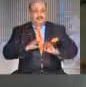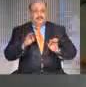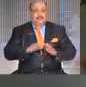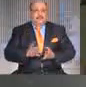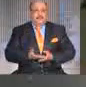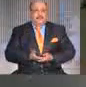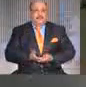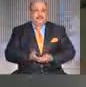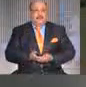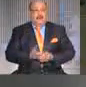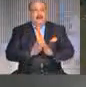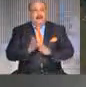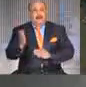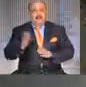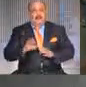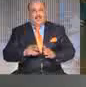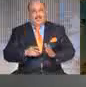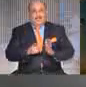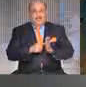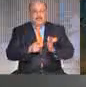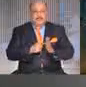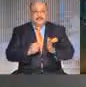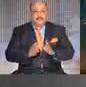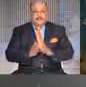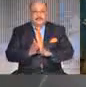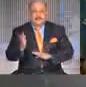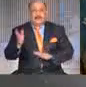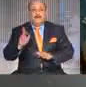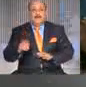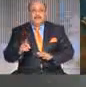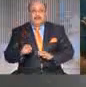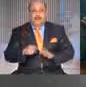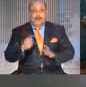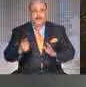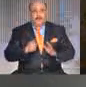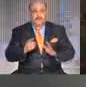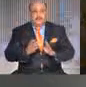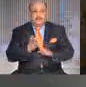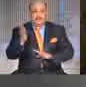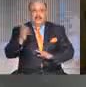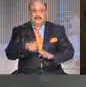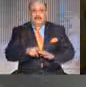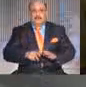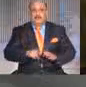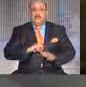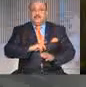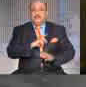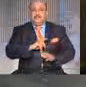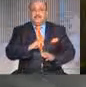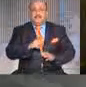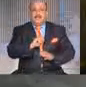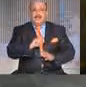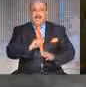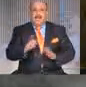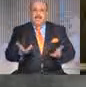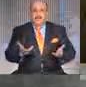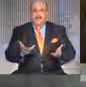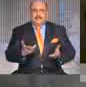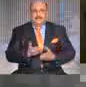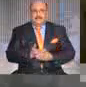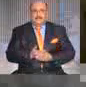مشروع هام لمدينة مدنين، وباش يعني نزيدوا ننشر الوعي. اليوم أكثر من 25 سنة المشروع هذايا